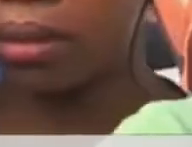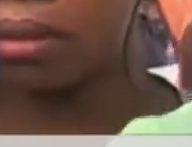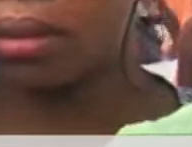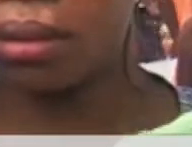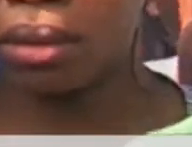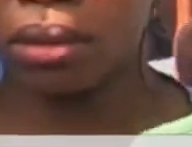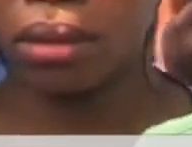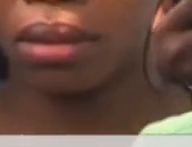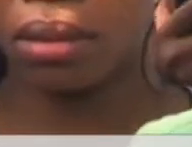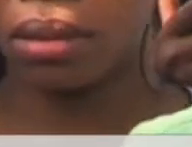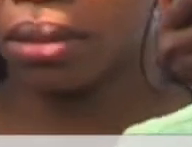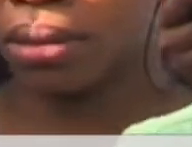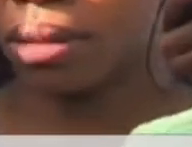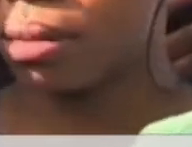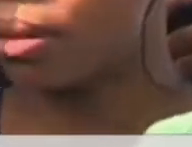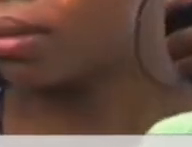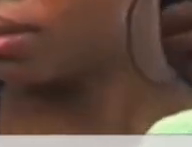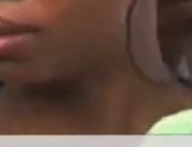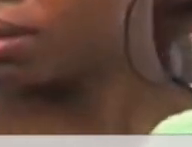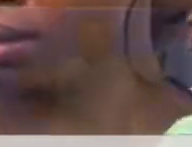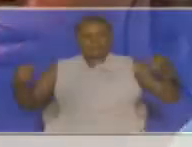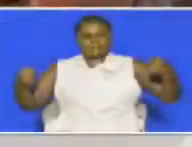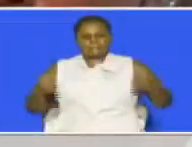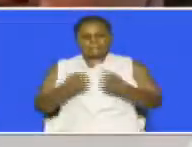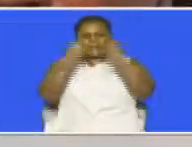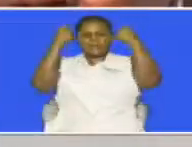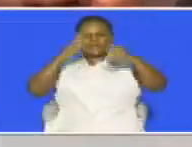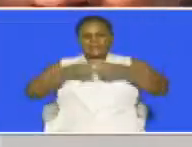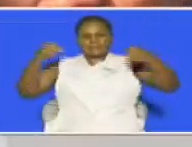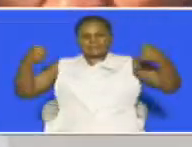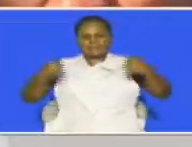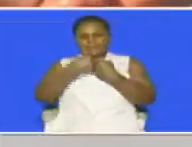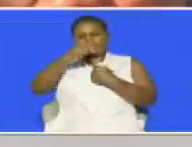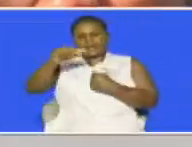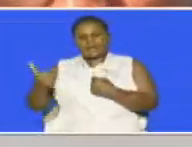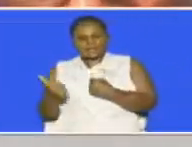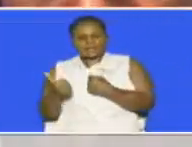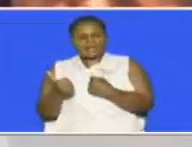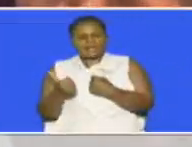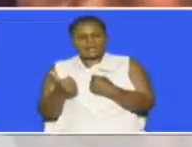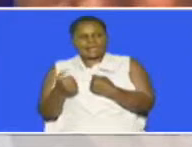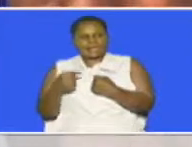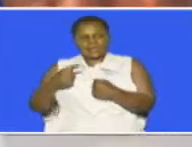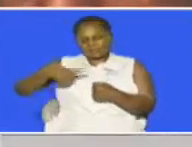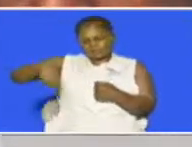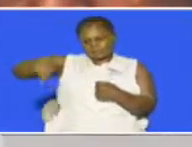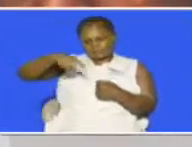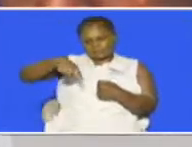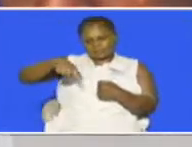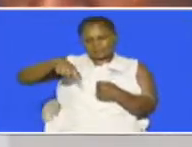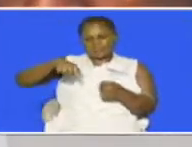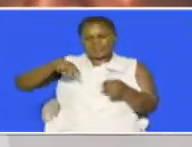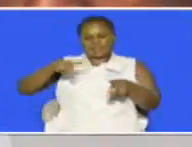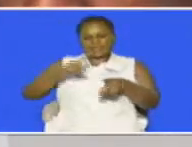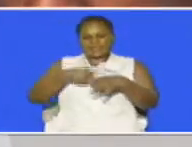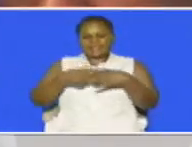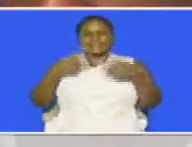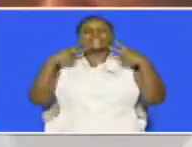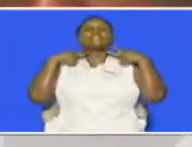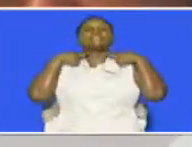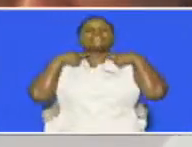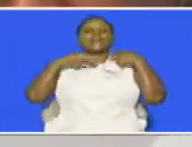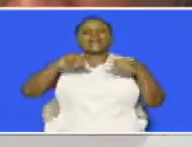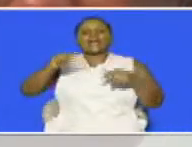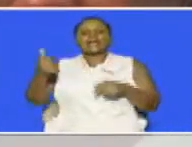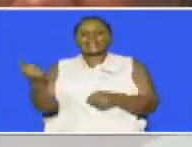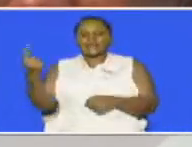Pale kitu kimetokea, ile feri imegonga. Imekuja ikagonga, ilipogonga nyingine ikabidi karudi tukazunguka, ndio ikakwama. Sasa wenzake ndio